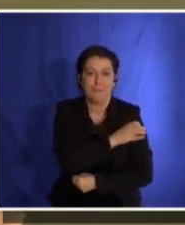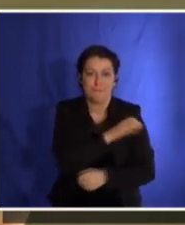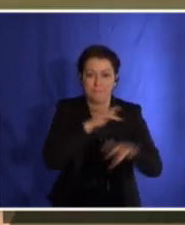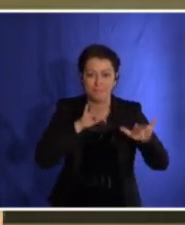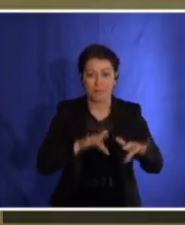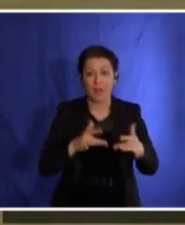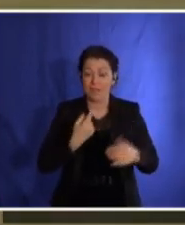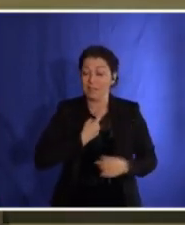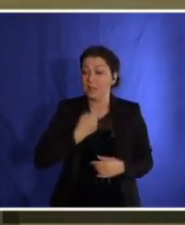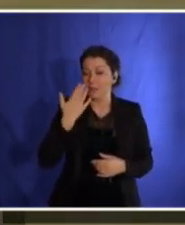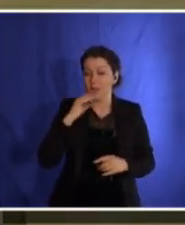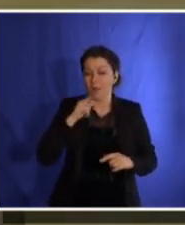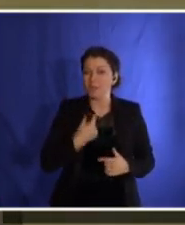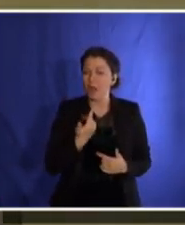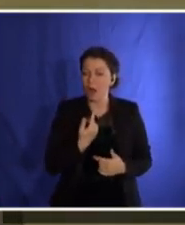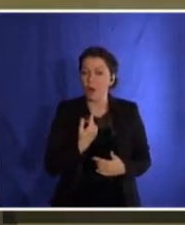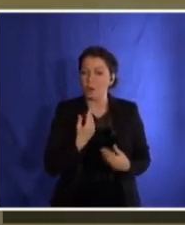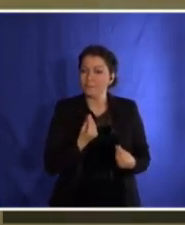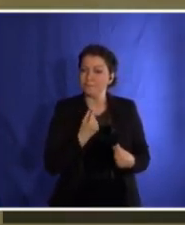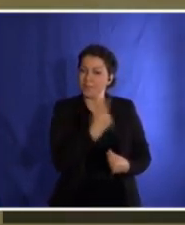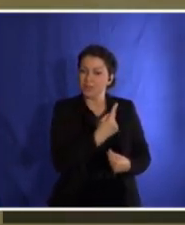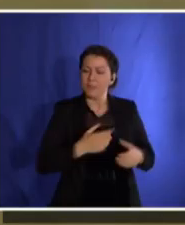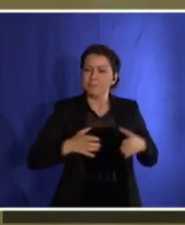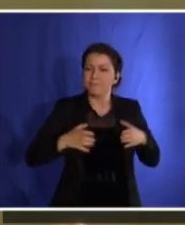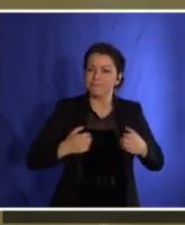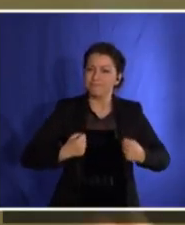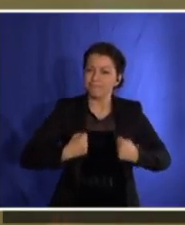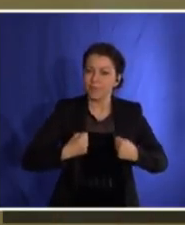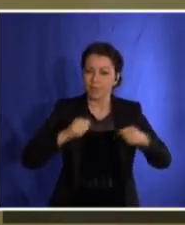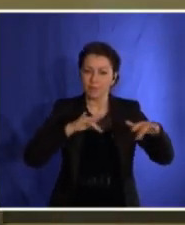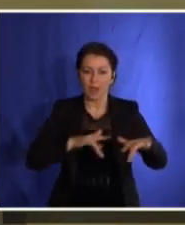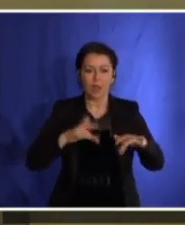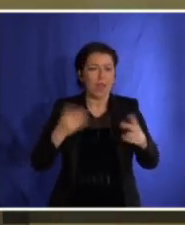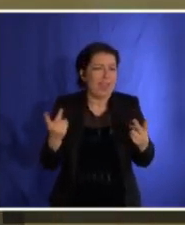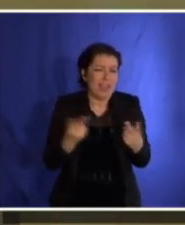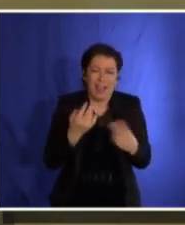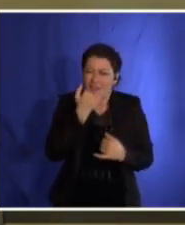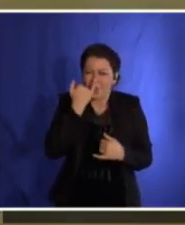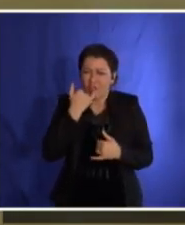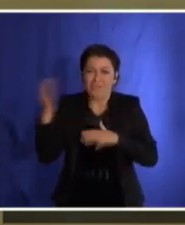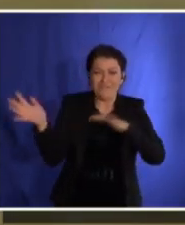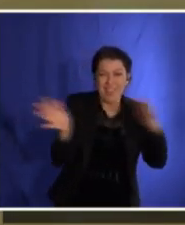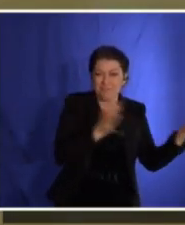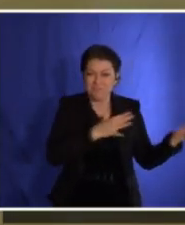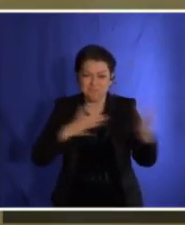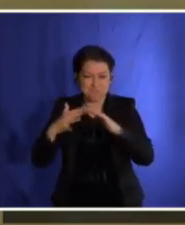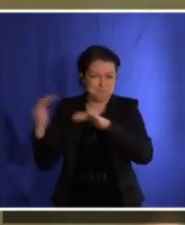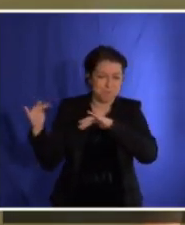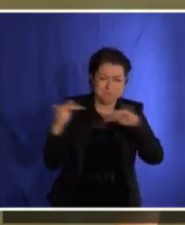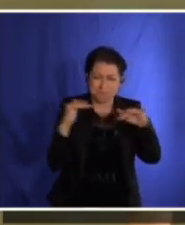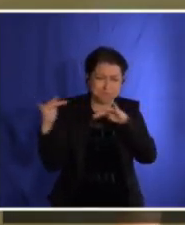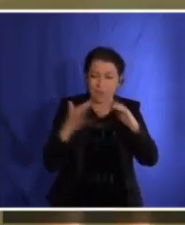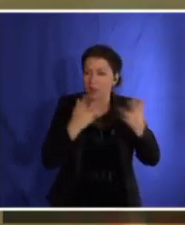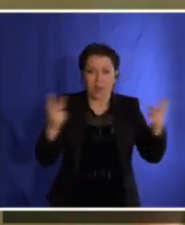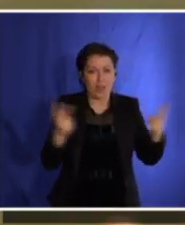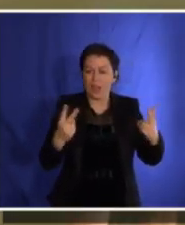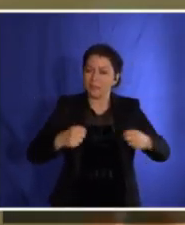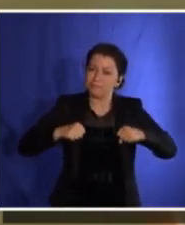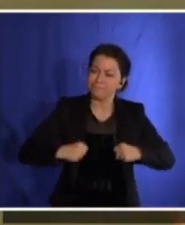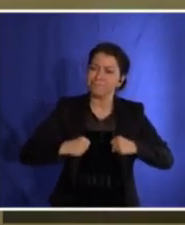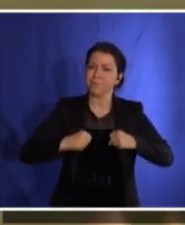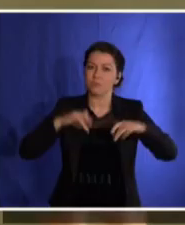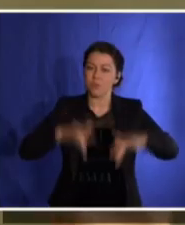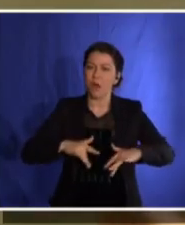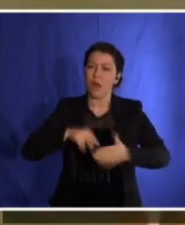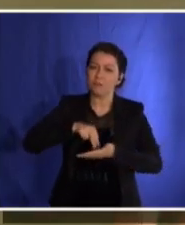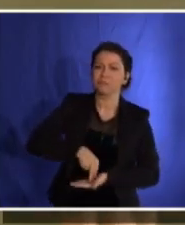einfach steht wie ein Bollwerk, unabhängig davon, wie hart der Gegenwind gerade ist. Das ist, glaube ich, eine Eigenschaft, die sie mit dem